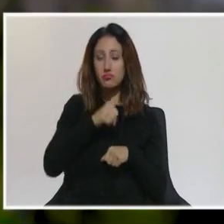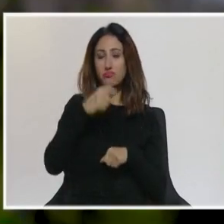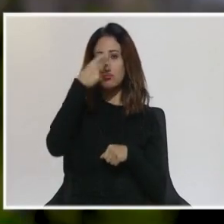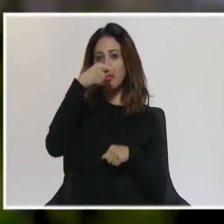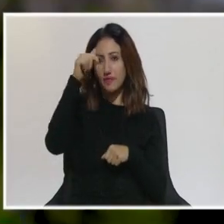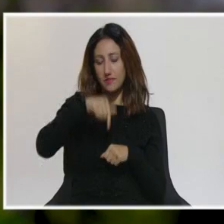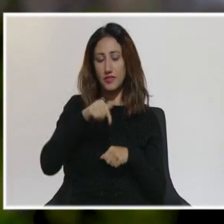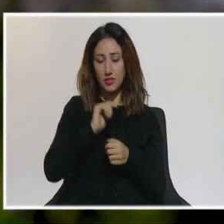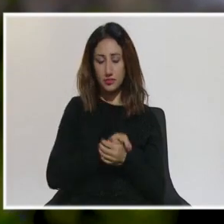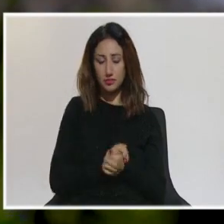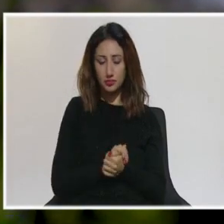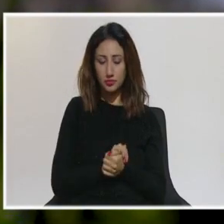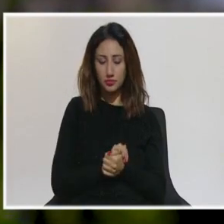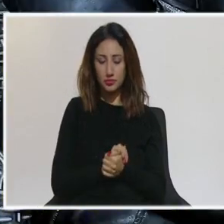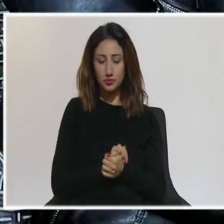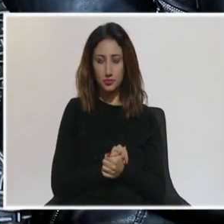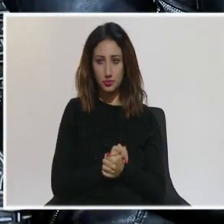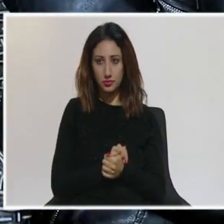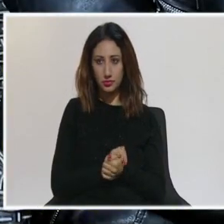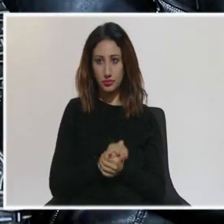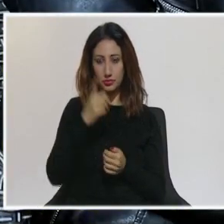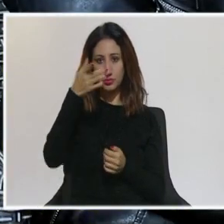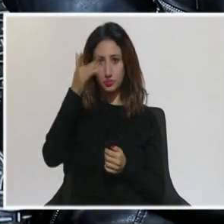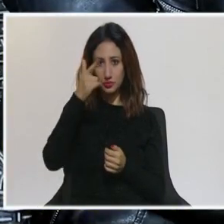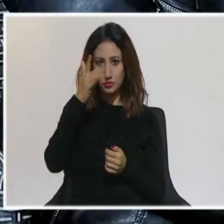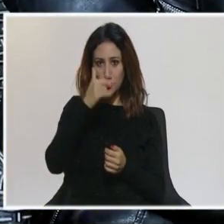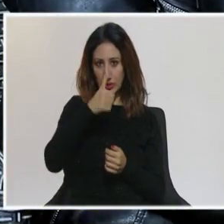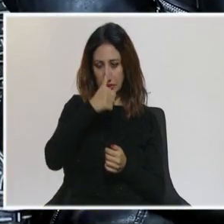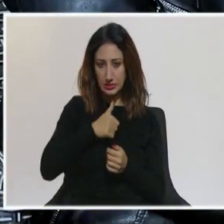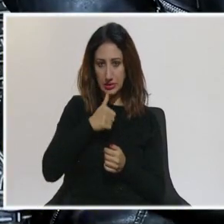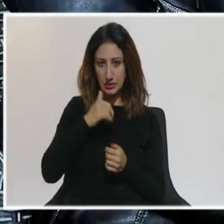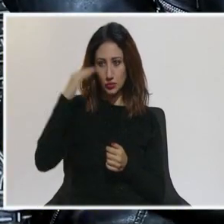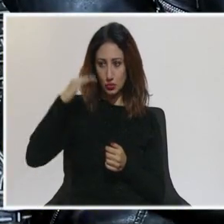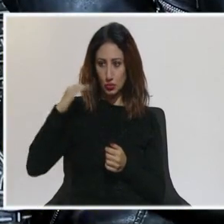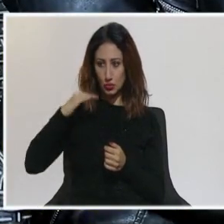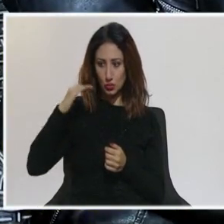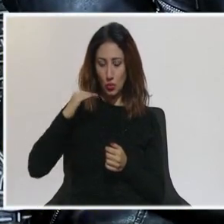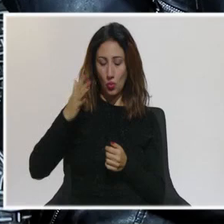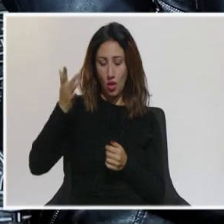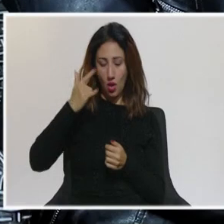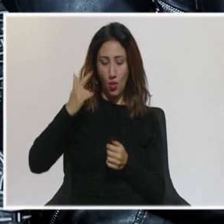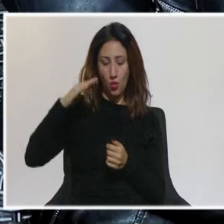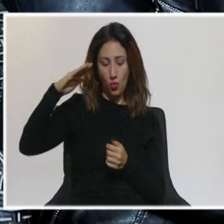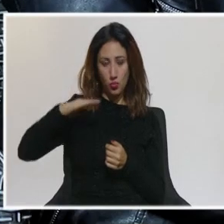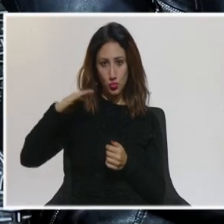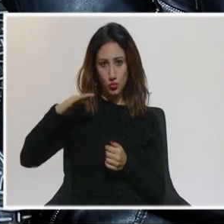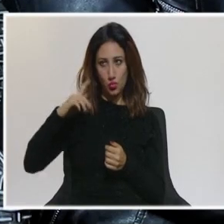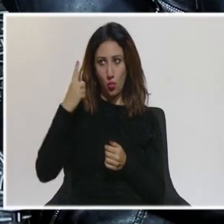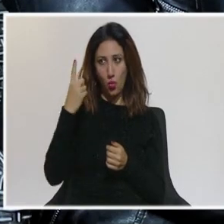اخواتك اثروا فيك يا صلاح، فراقهم. انت عارف سمير عبد الله الصغير اللي هو مات يوم